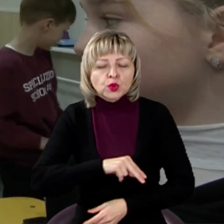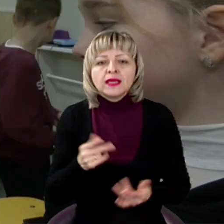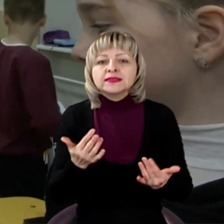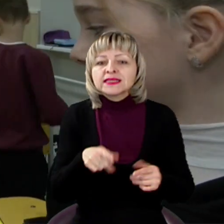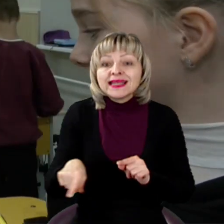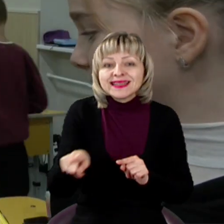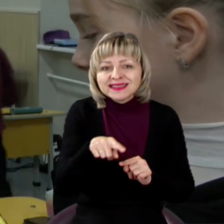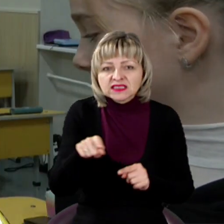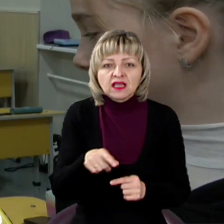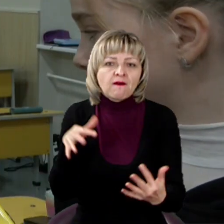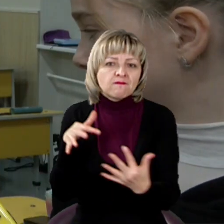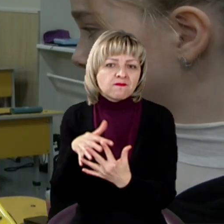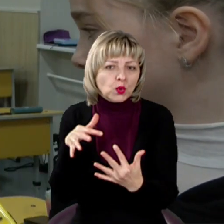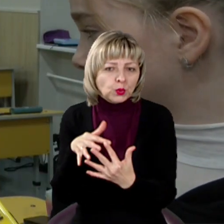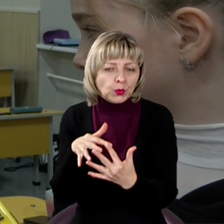з них воюють.